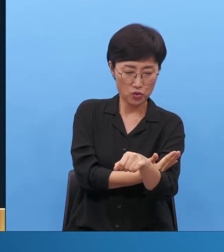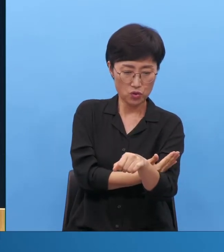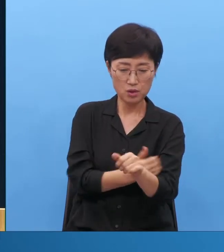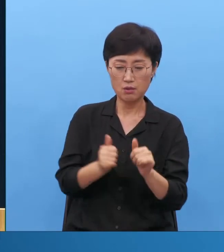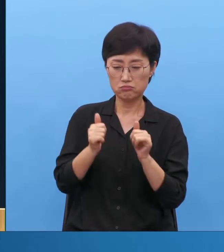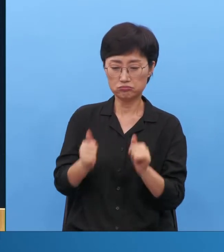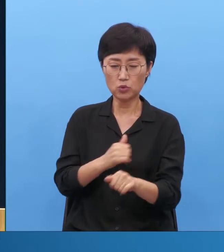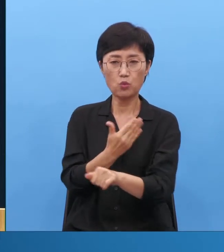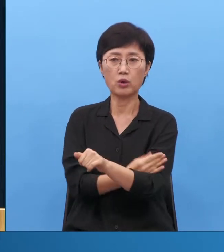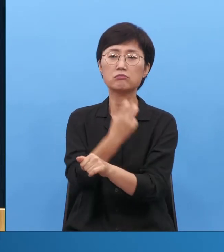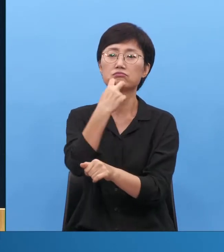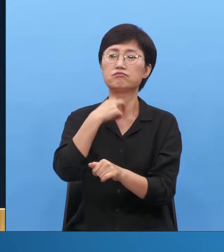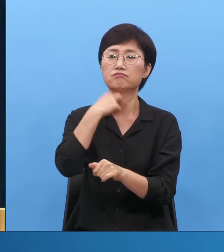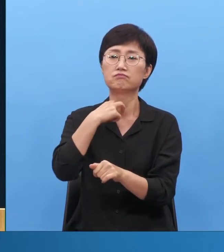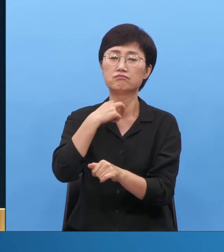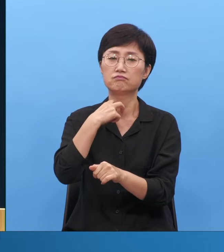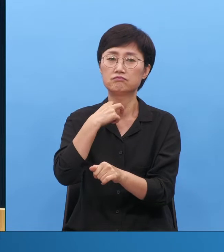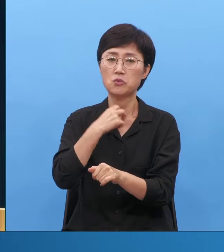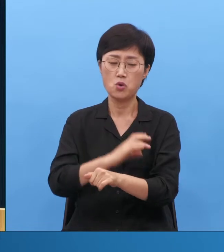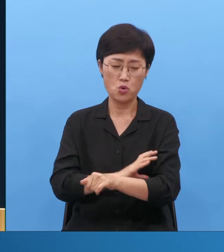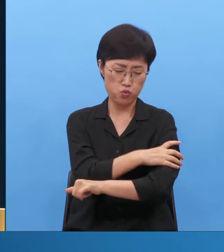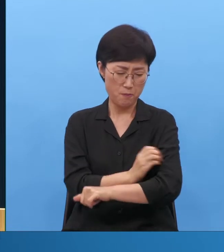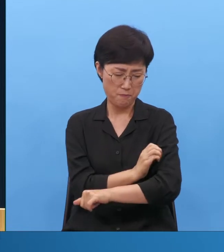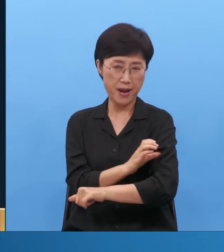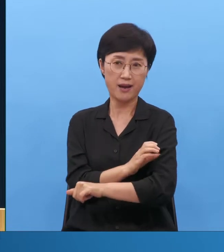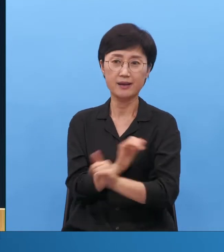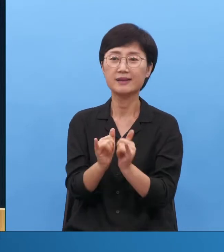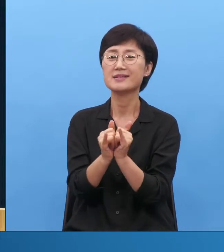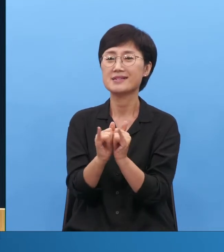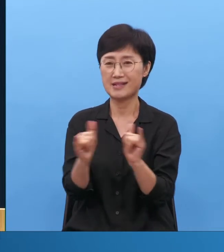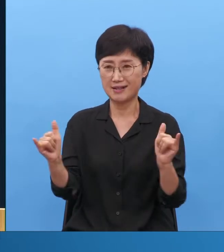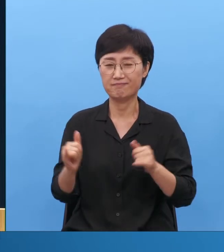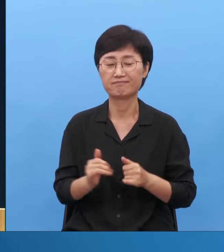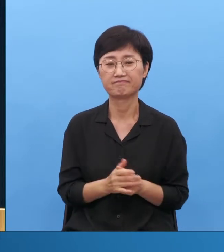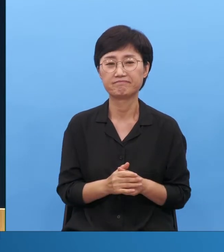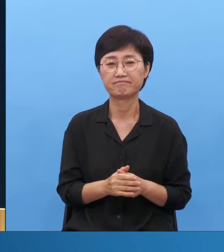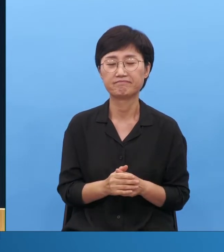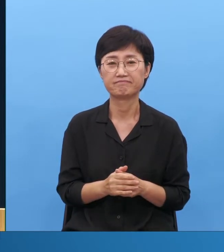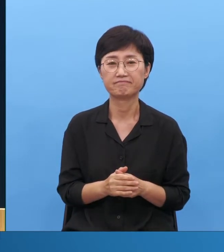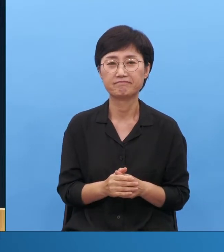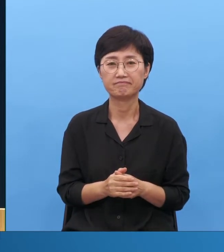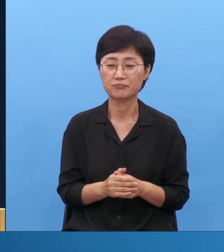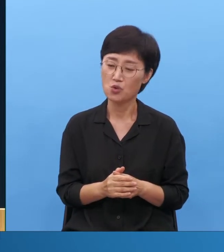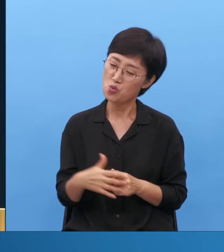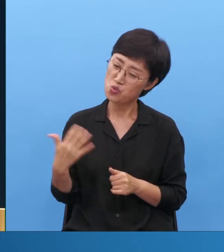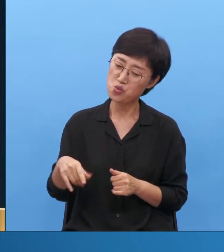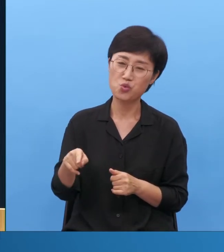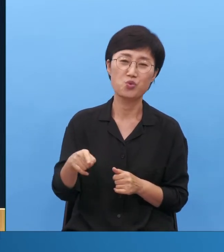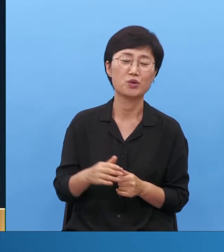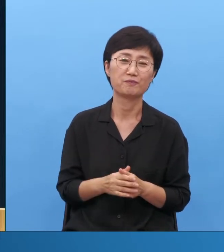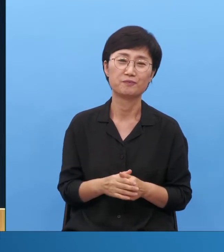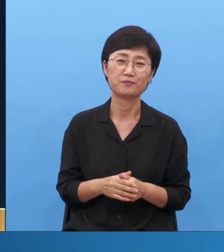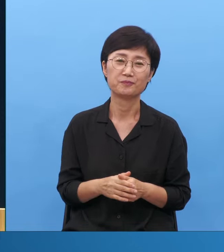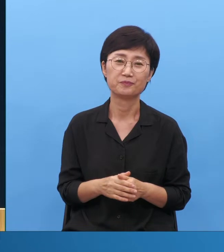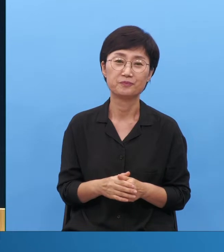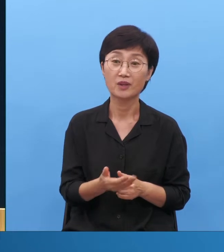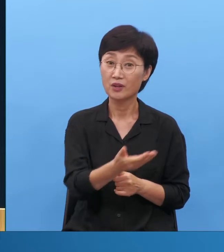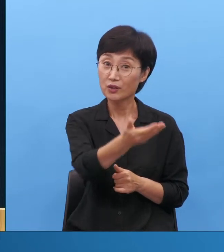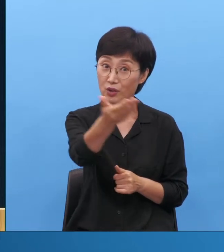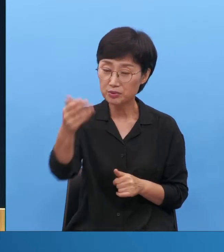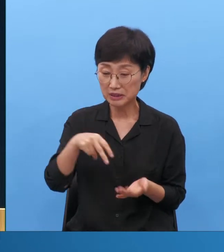the ability to magistrate and to execute the law with that authority. 대단하죠. And so how amazing is that? 여러분이